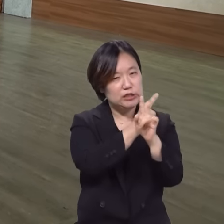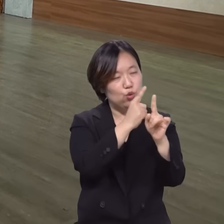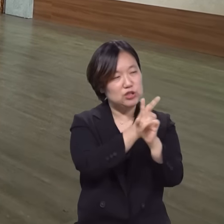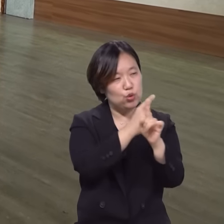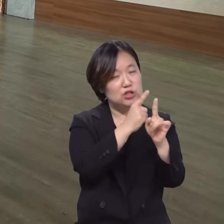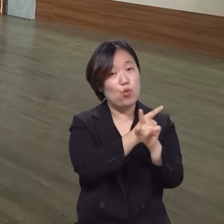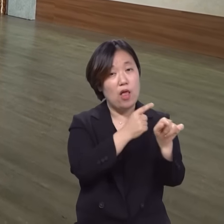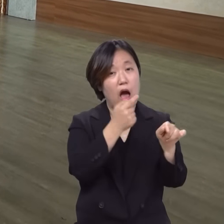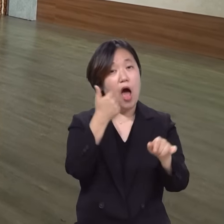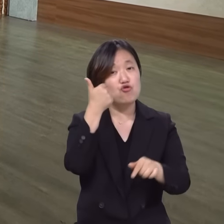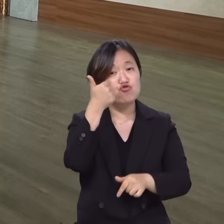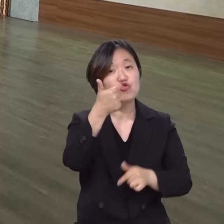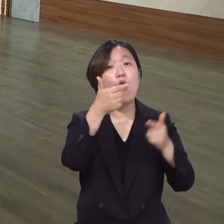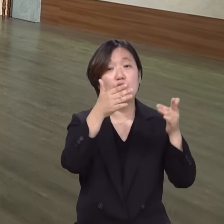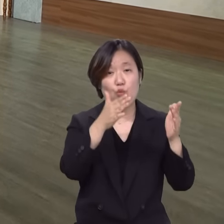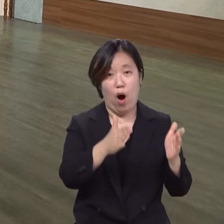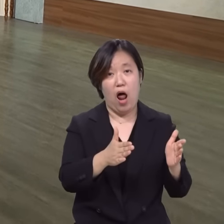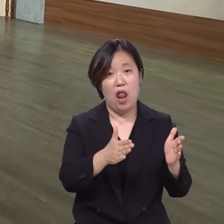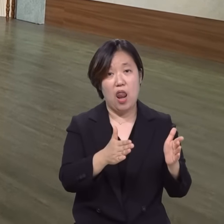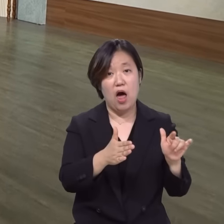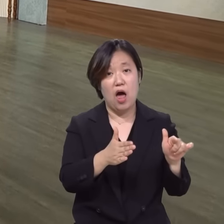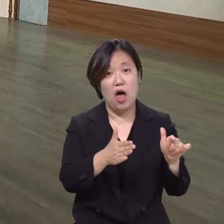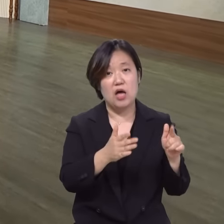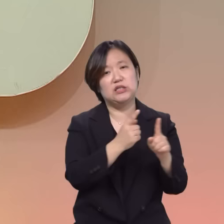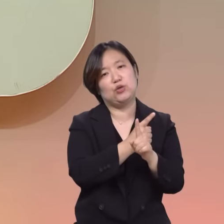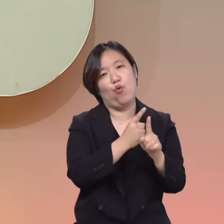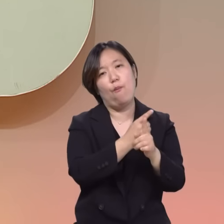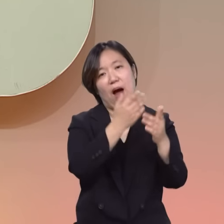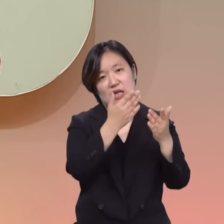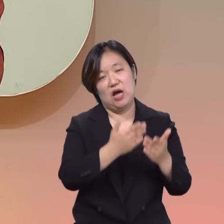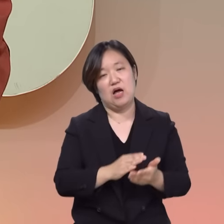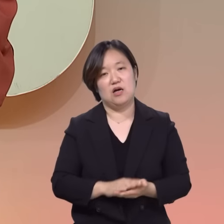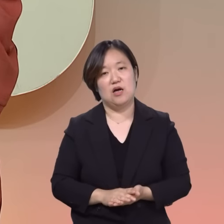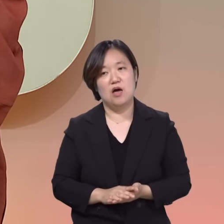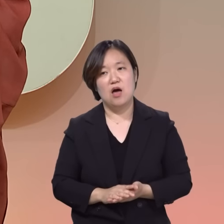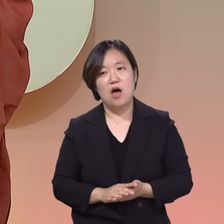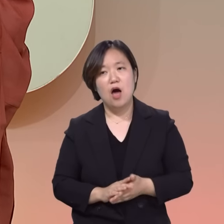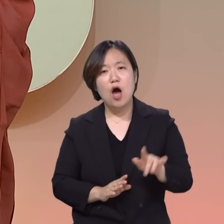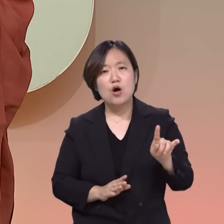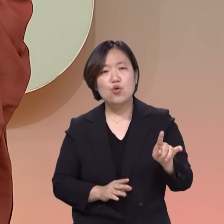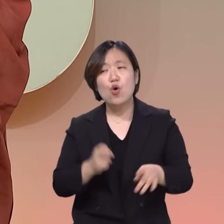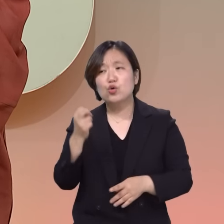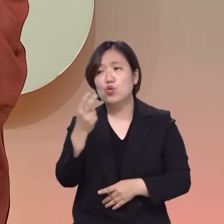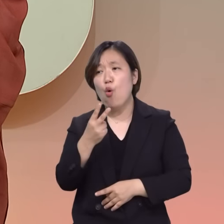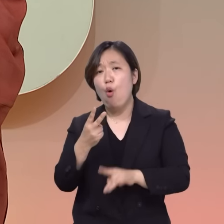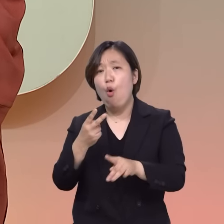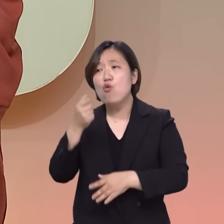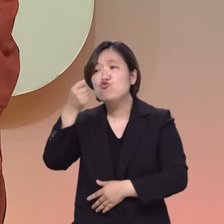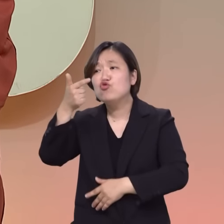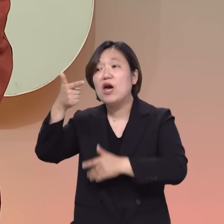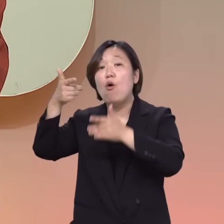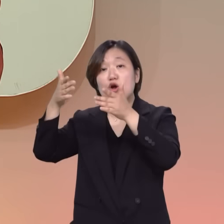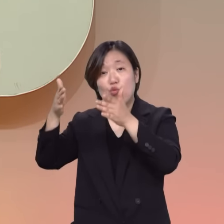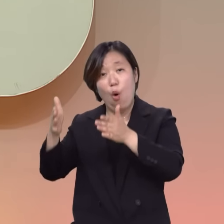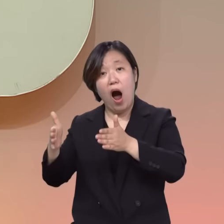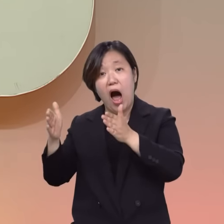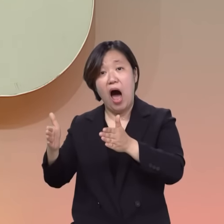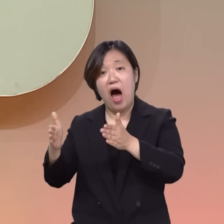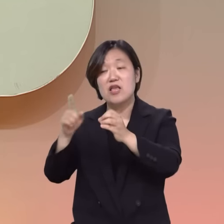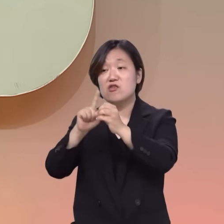받으면서 수술 날짜를 정해놓고 월 동안 온 가족의 일심으로 다 함께